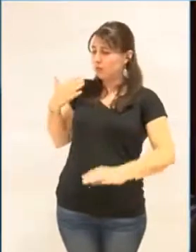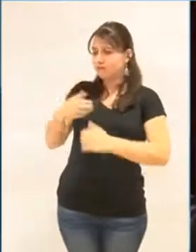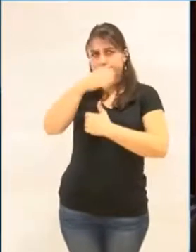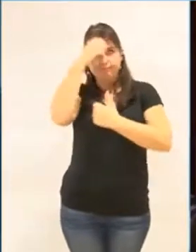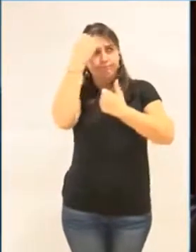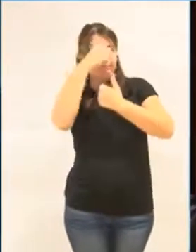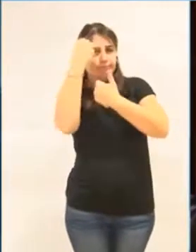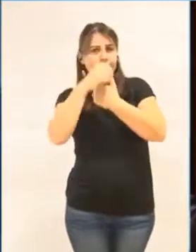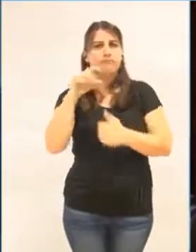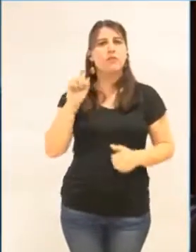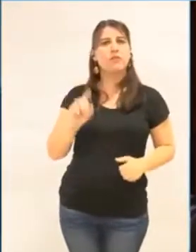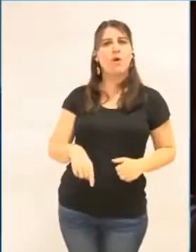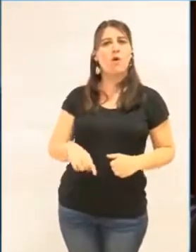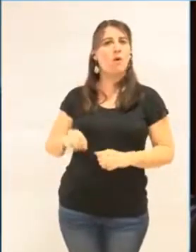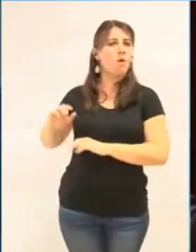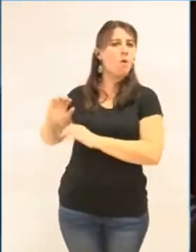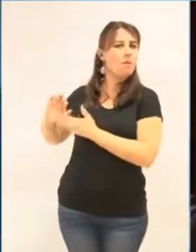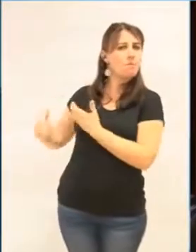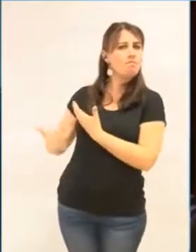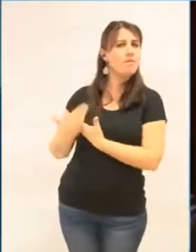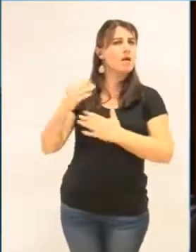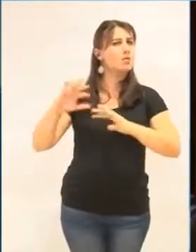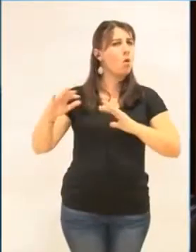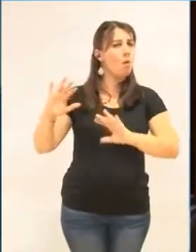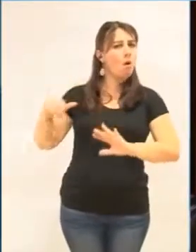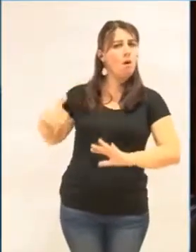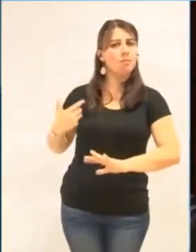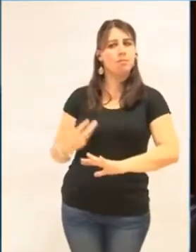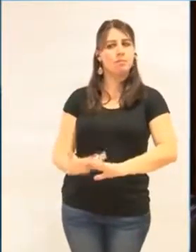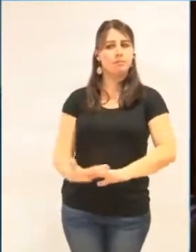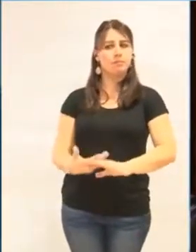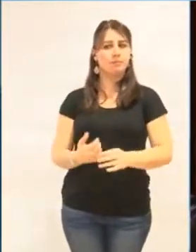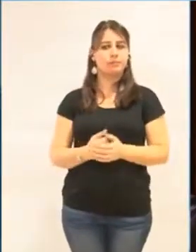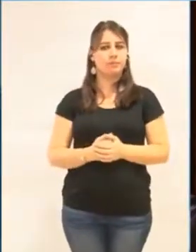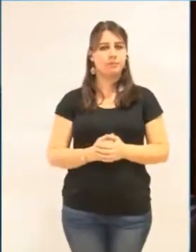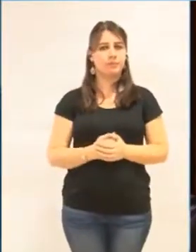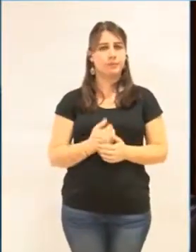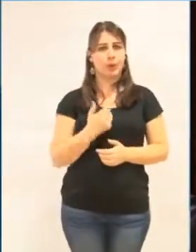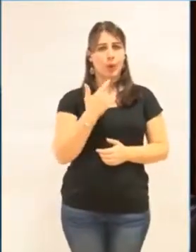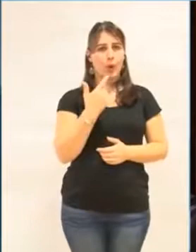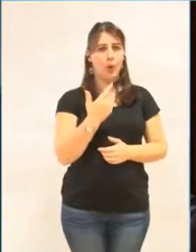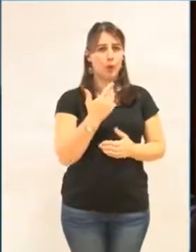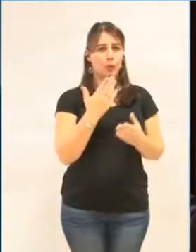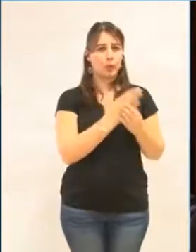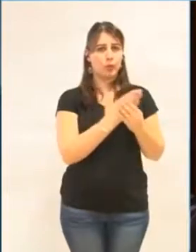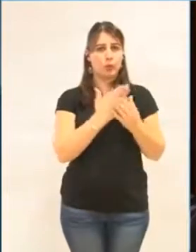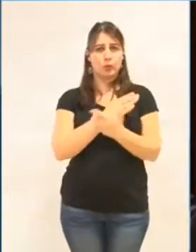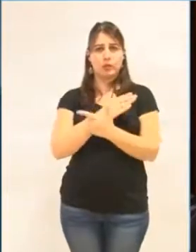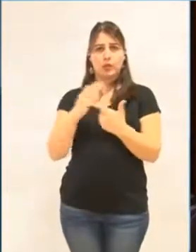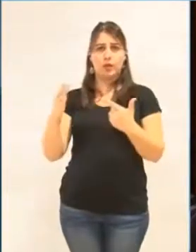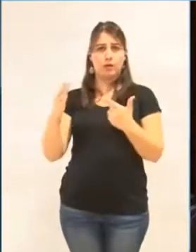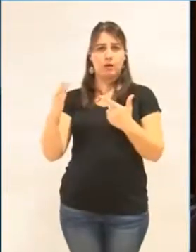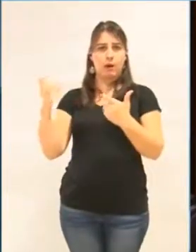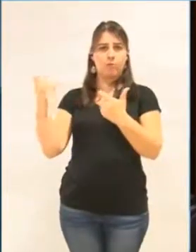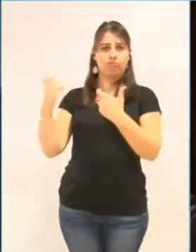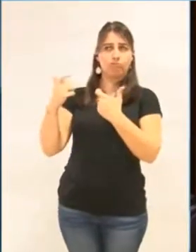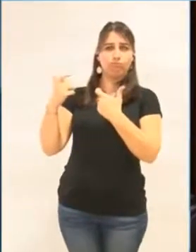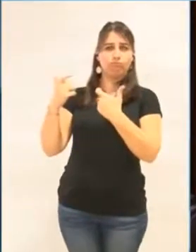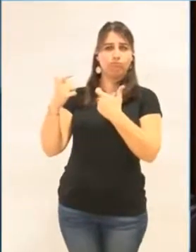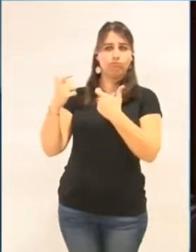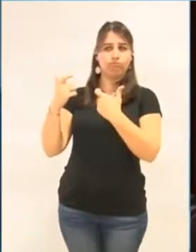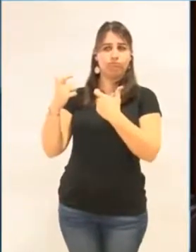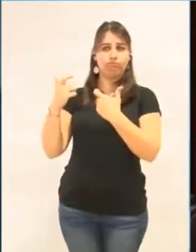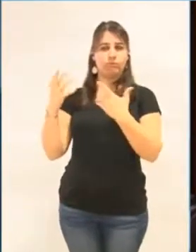choses se sont déroulées. Toutefois, 2 dossiers ont été pointés par la Chambre comme